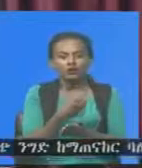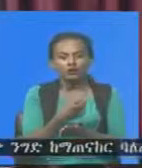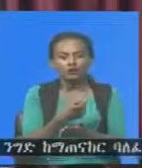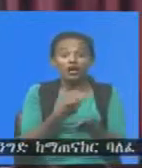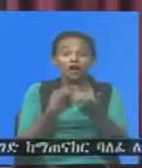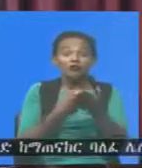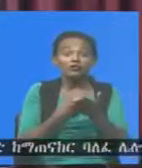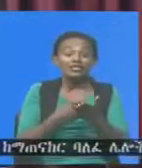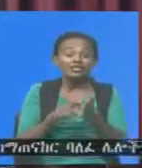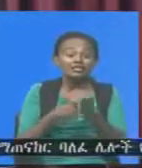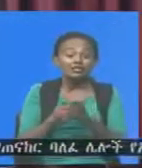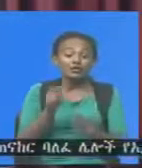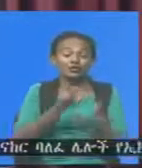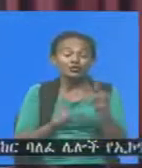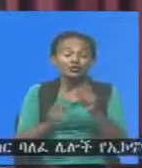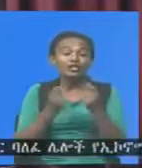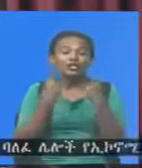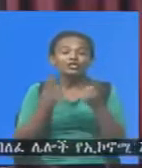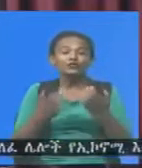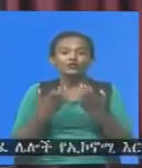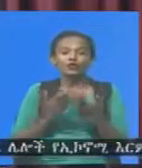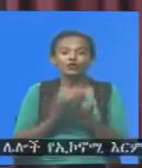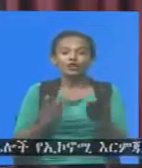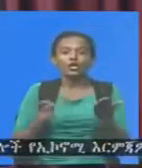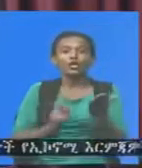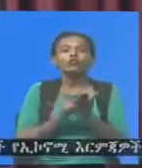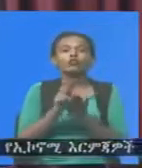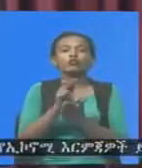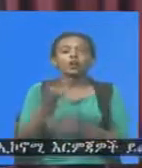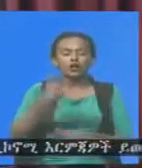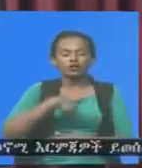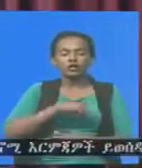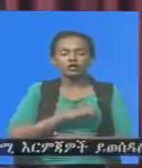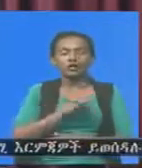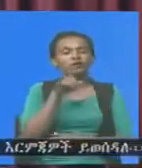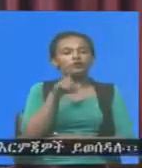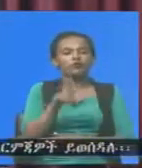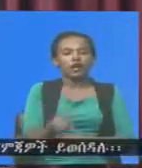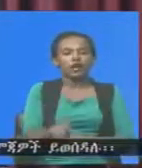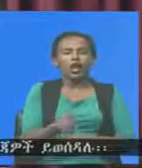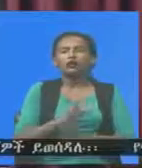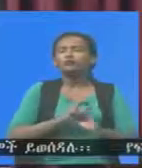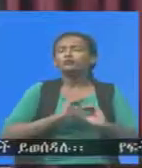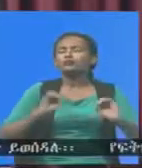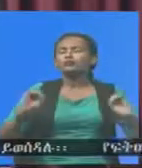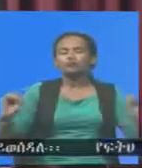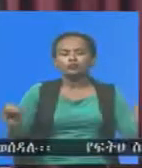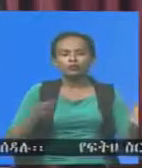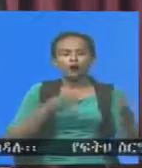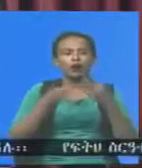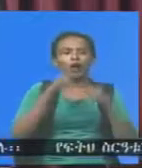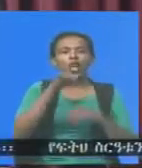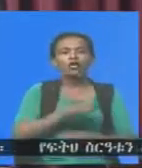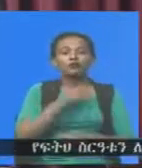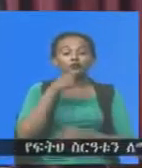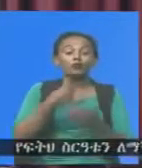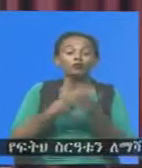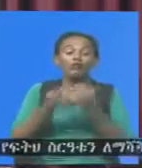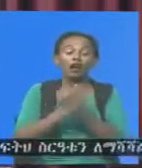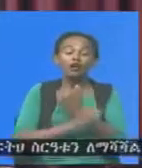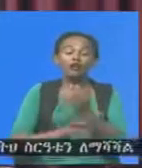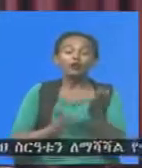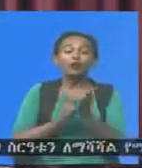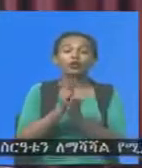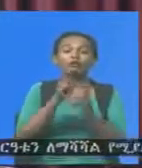ለዚህ ህዝቡ እንዲገነዘብ የምፈልገው ነገር ዲሞክራሲ ለኛ ያስፈልገናል። ምንም ማብራሪያ ያስፈልገውም ለዚህ ሀገር ዲሞክራሲ ወሳኝ